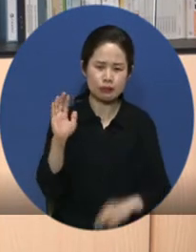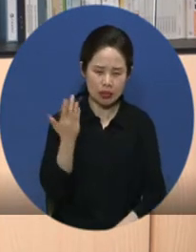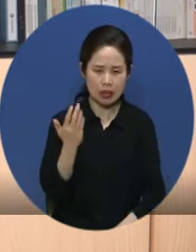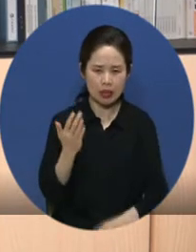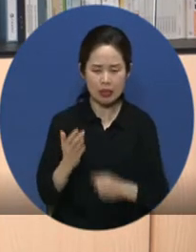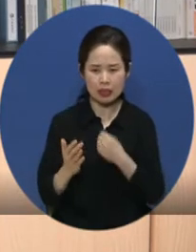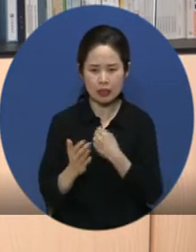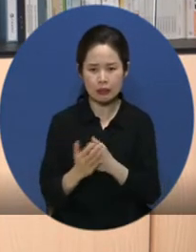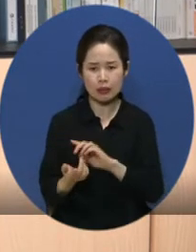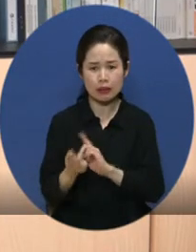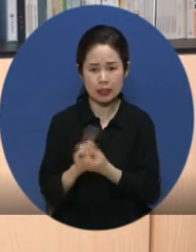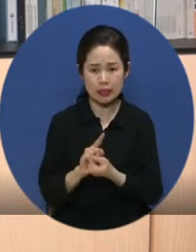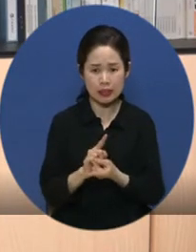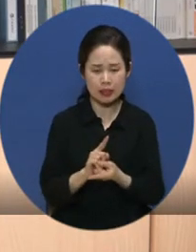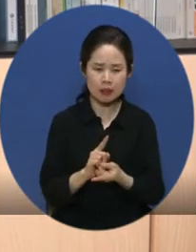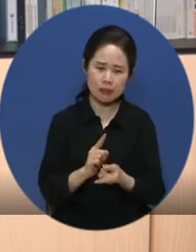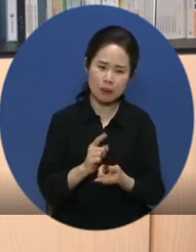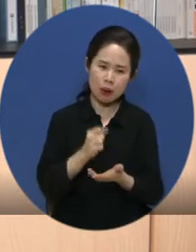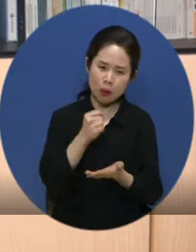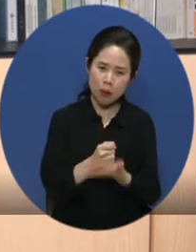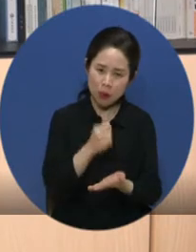일용직 노동자로